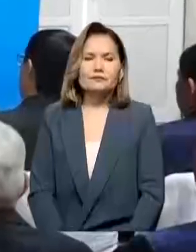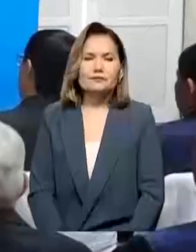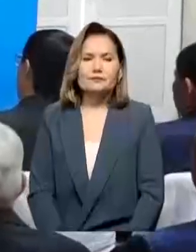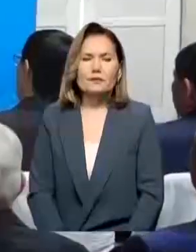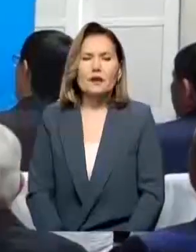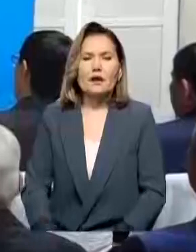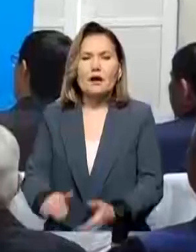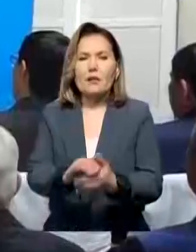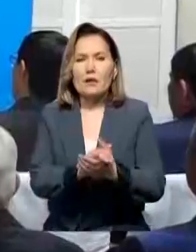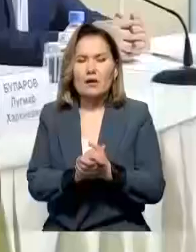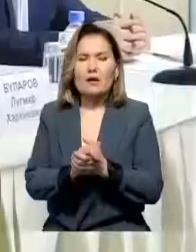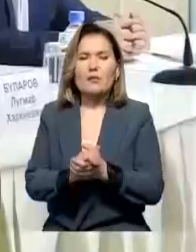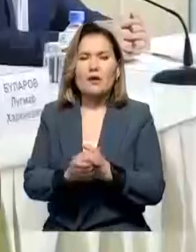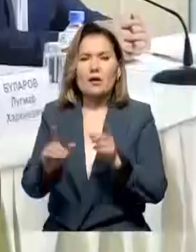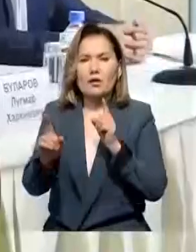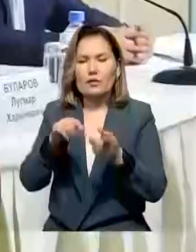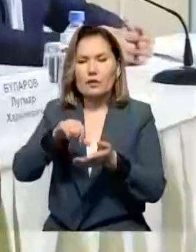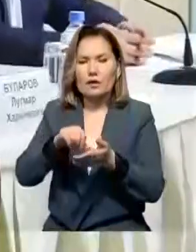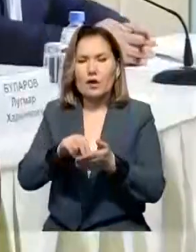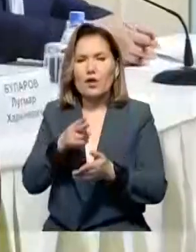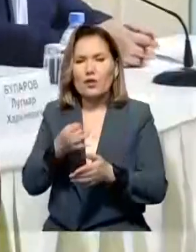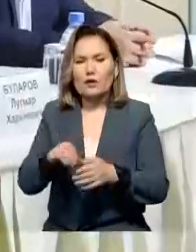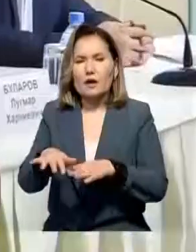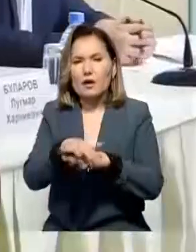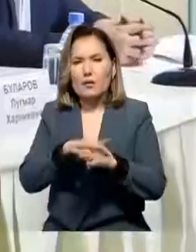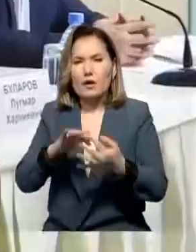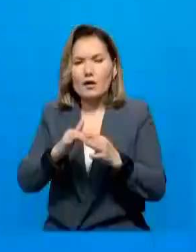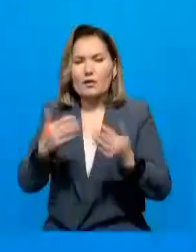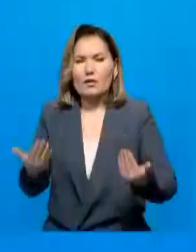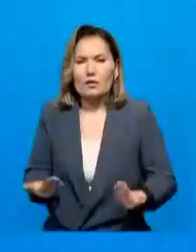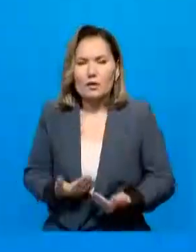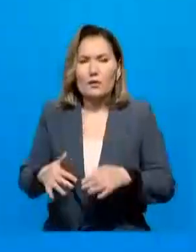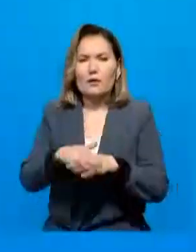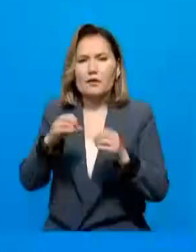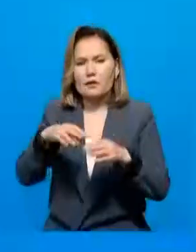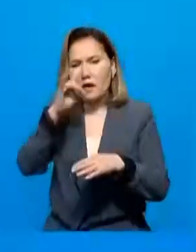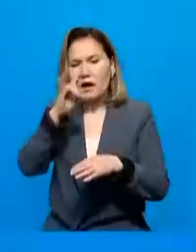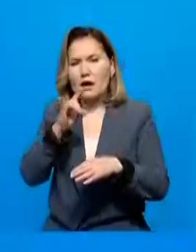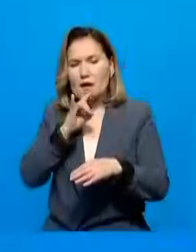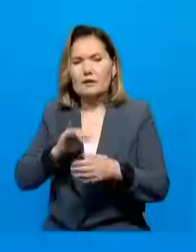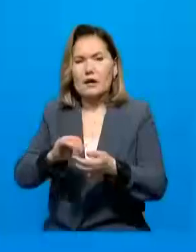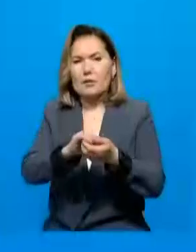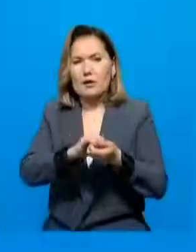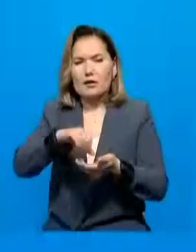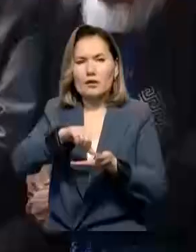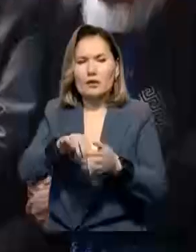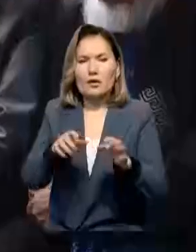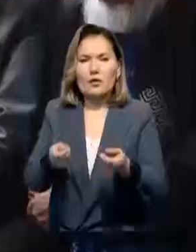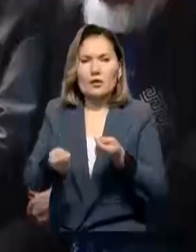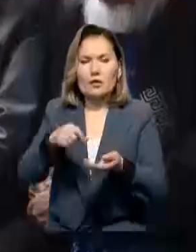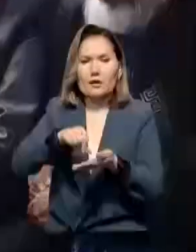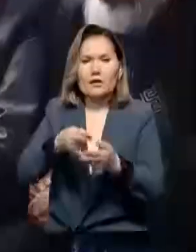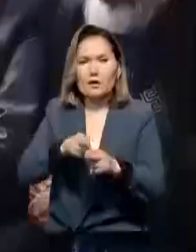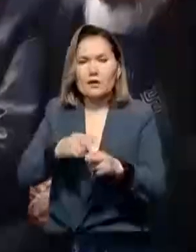Бірлік және ынтымақ форумына Қордай ауданында тұратын 33 этностың өкілдері қатысты. Келелі кездесуге Қазақстан халқы ассамблеясы өкілдері мен төраға орынбасары